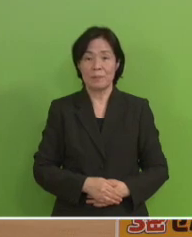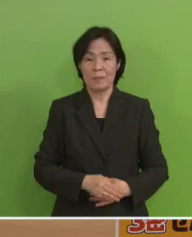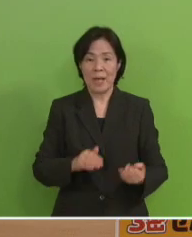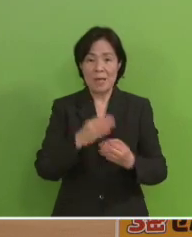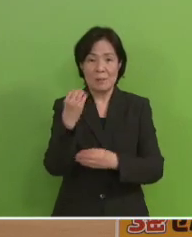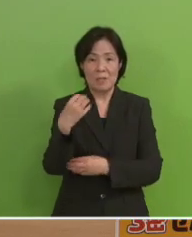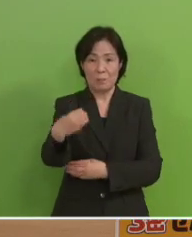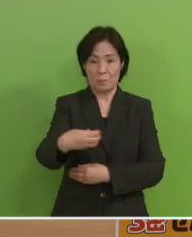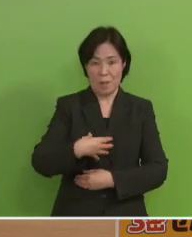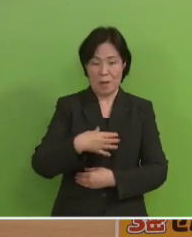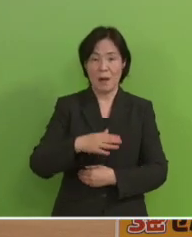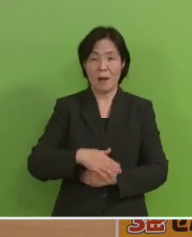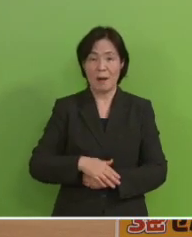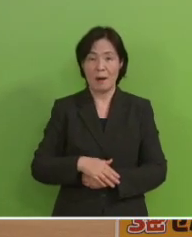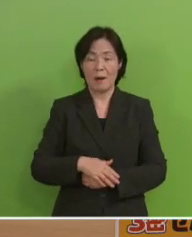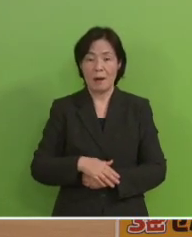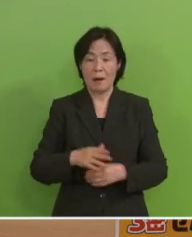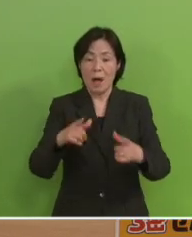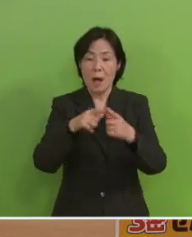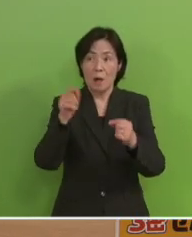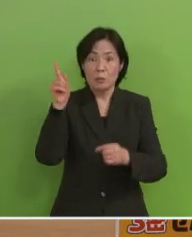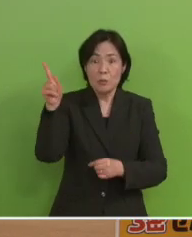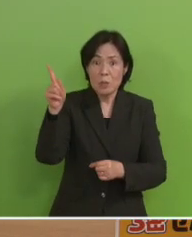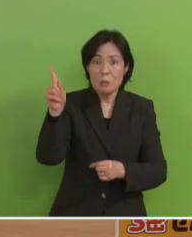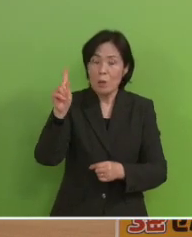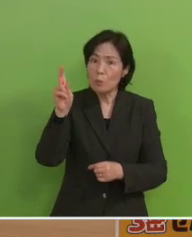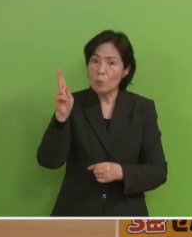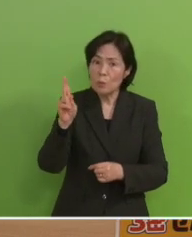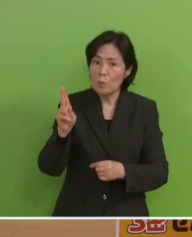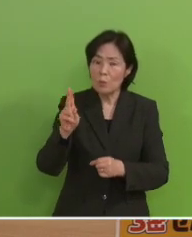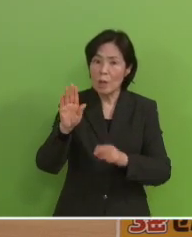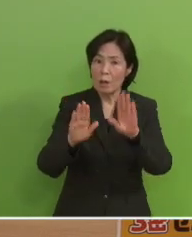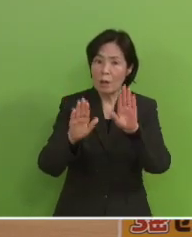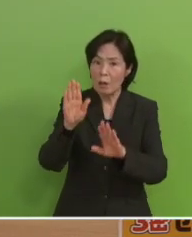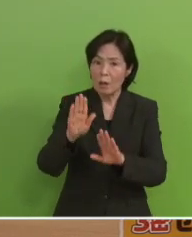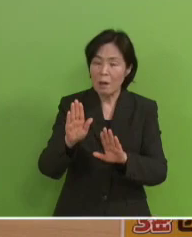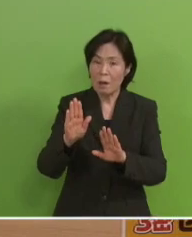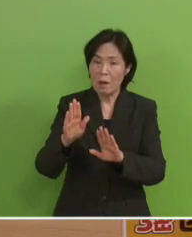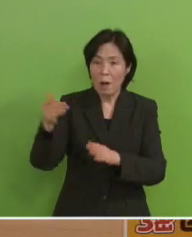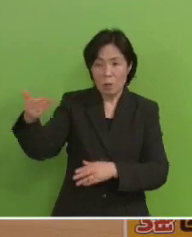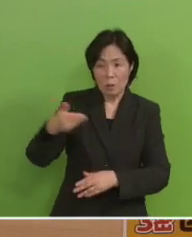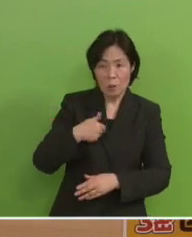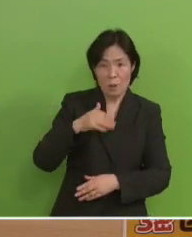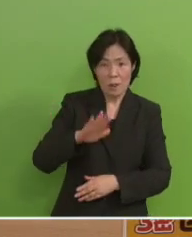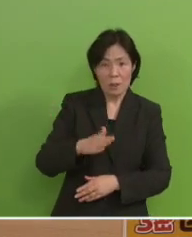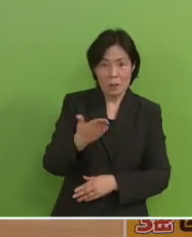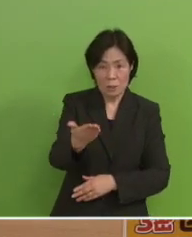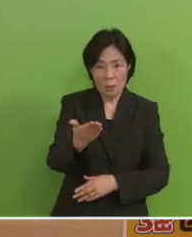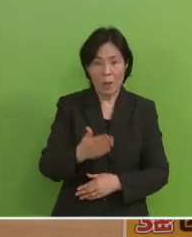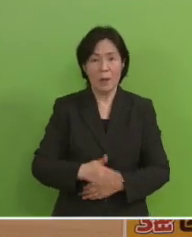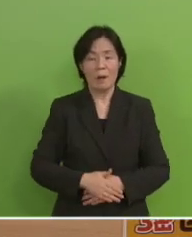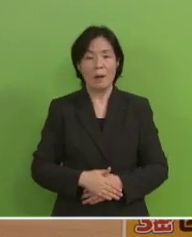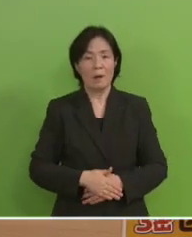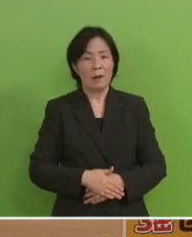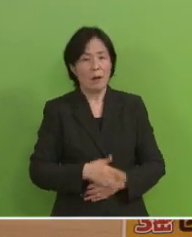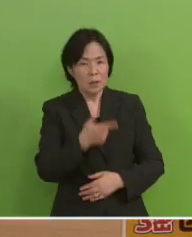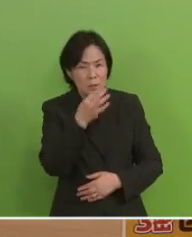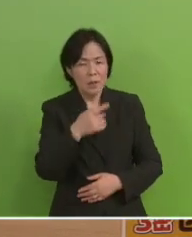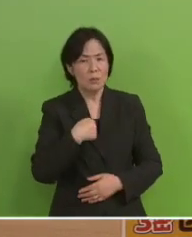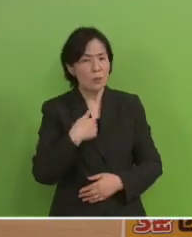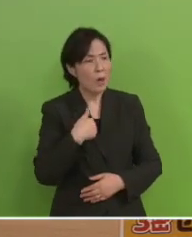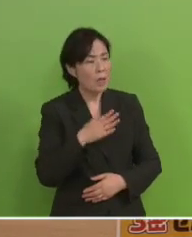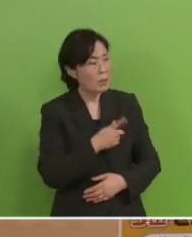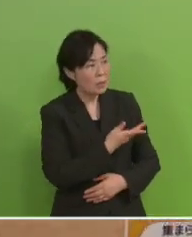愛媛新聞ですが確認ですが国の方からはどのような形どのような意味お問い合わせがあったということなんでショック迷彩これはちょっと私